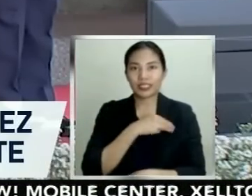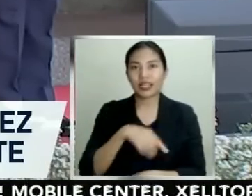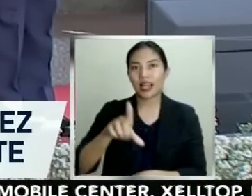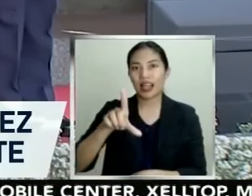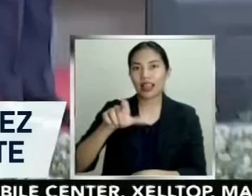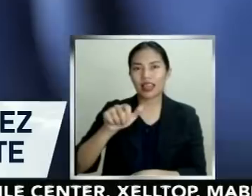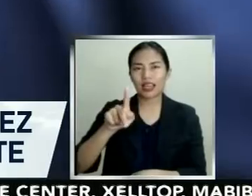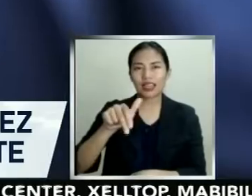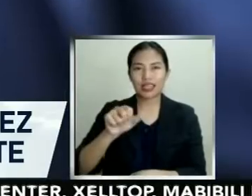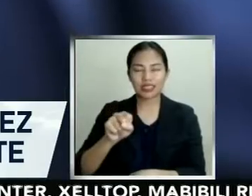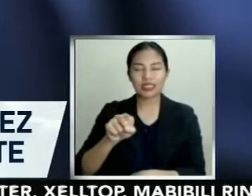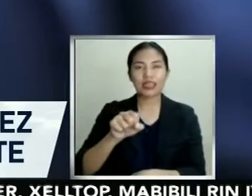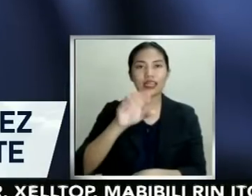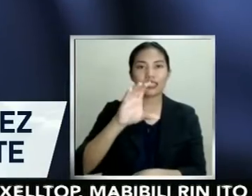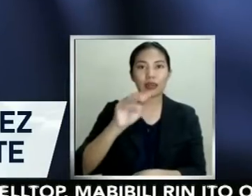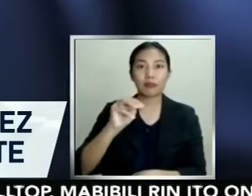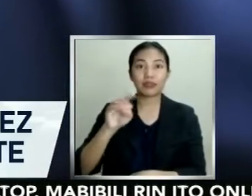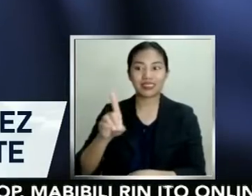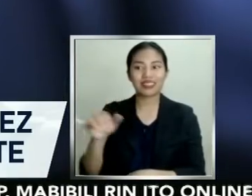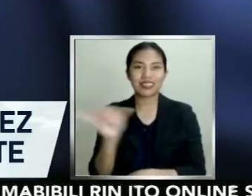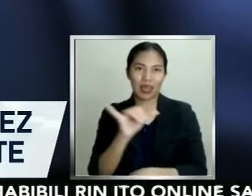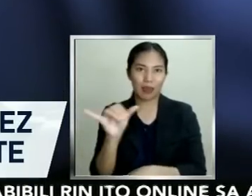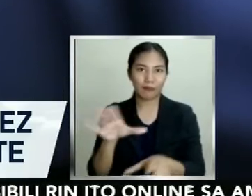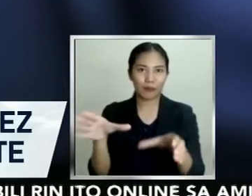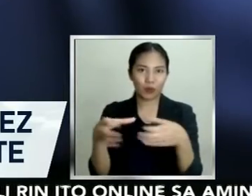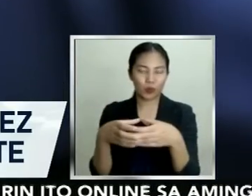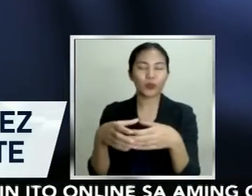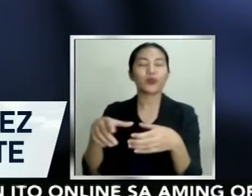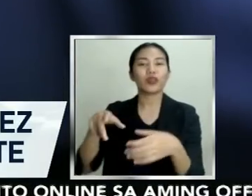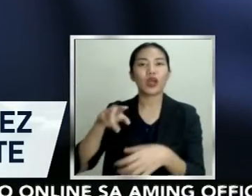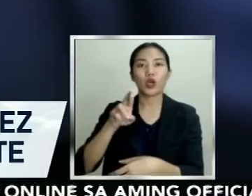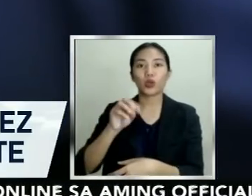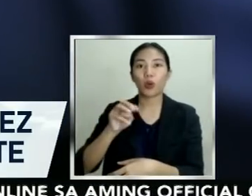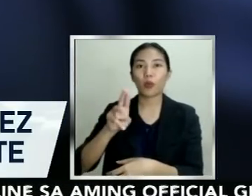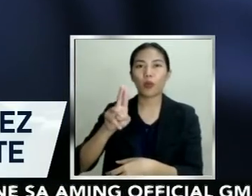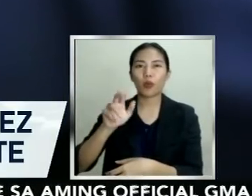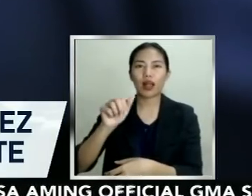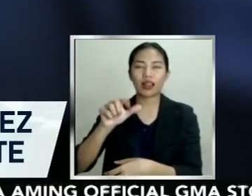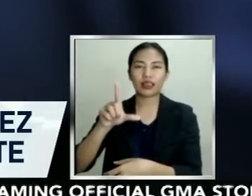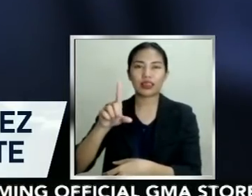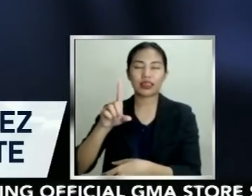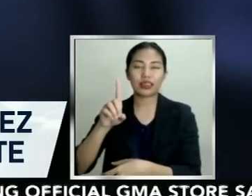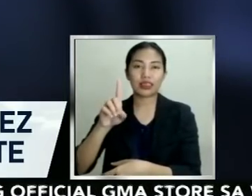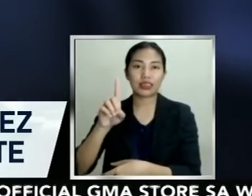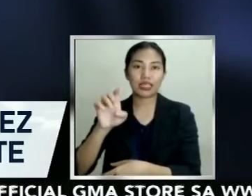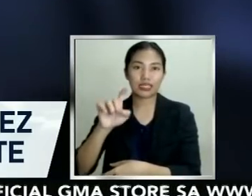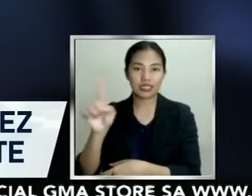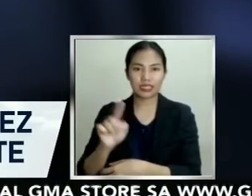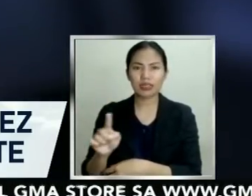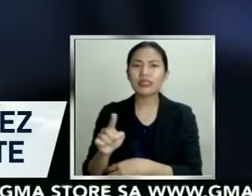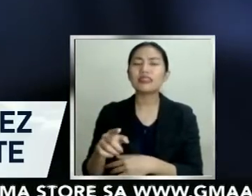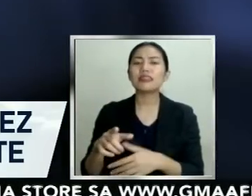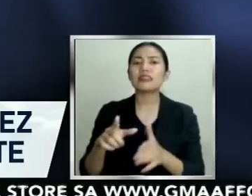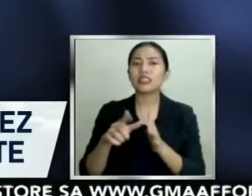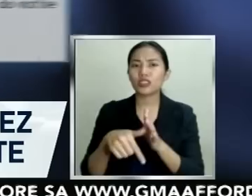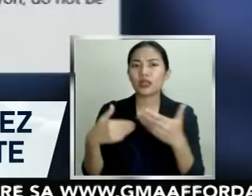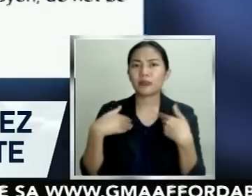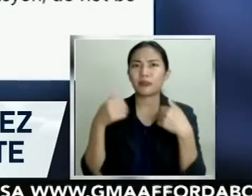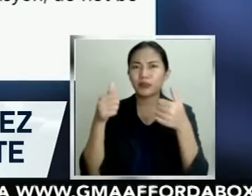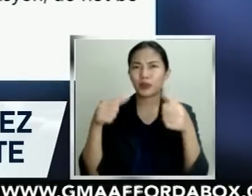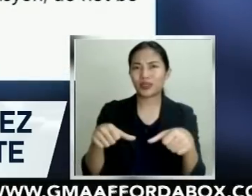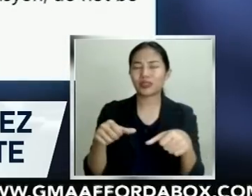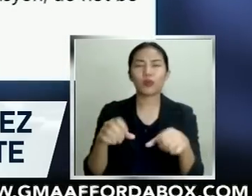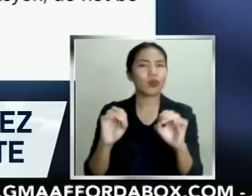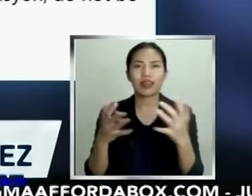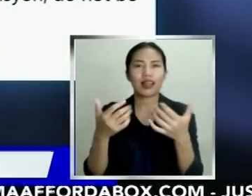ni Romualdez. At isang araw makalipas, pinag-usapan ang post niyang tungkol sa isang di pinangalan ng personalidad.